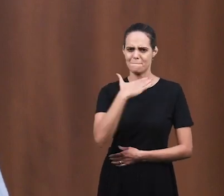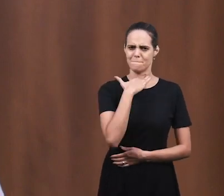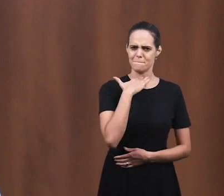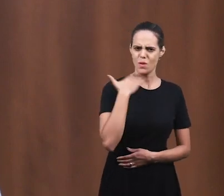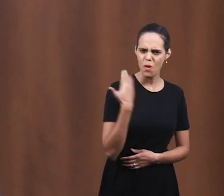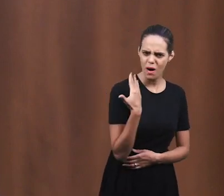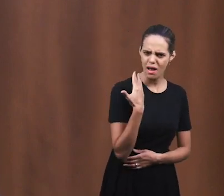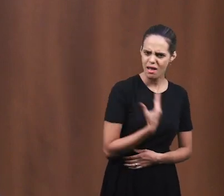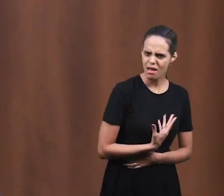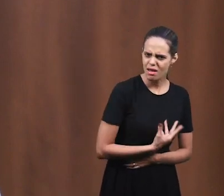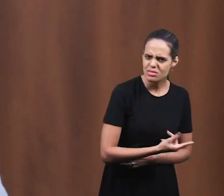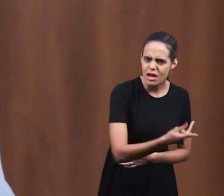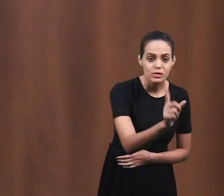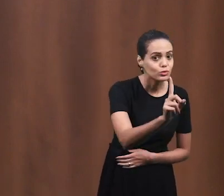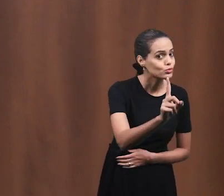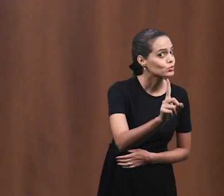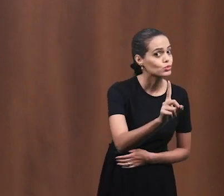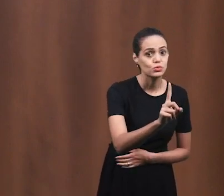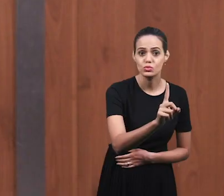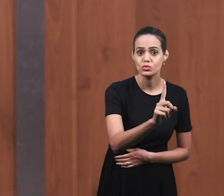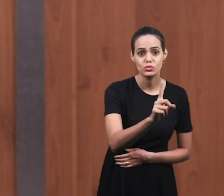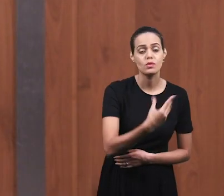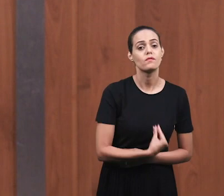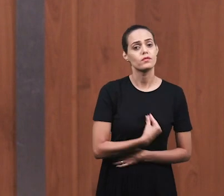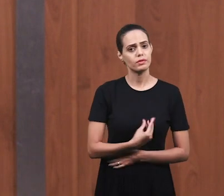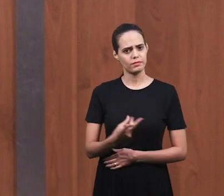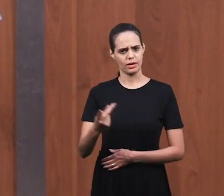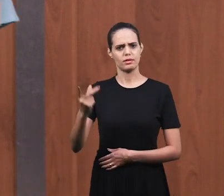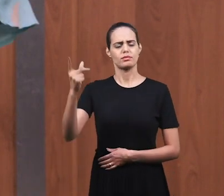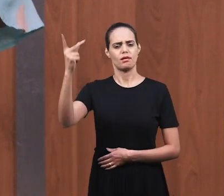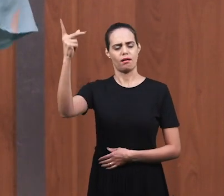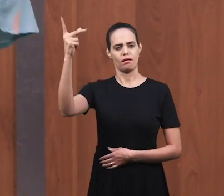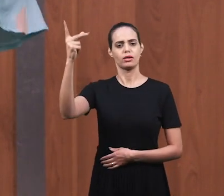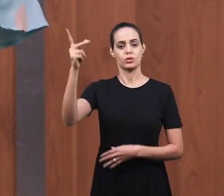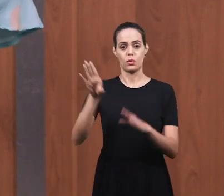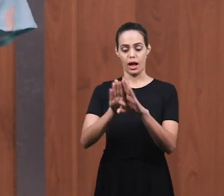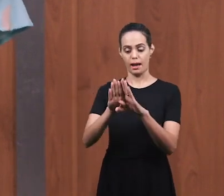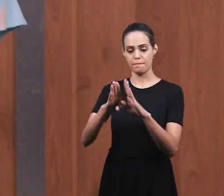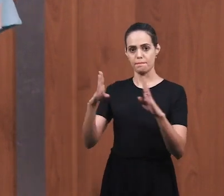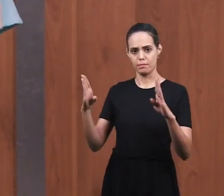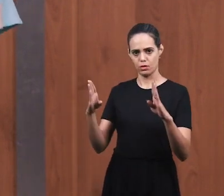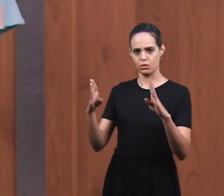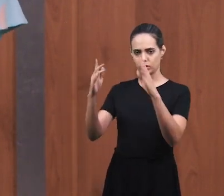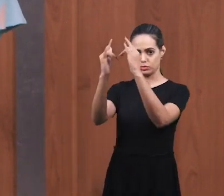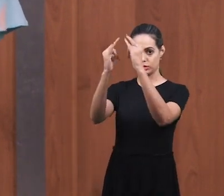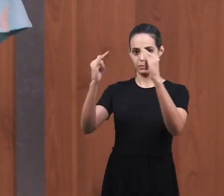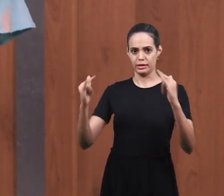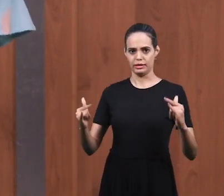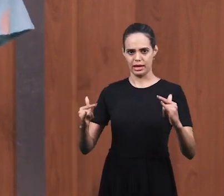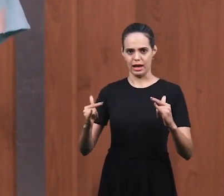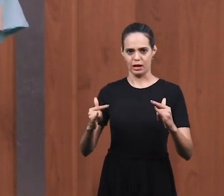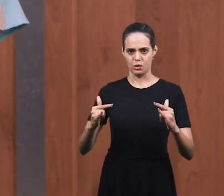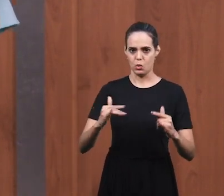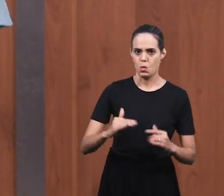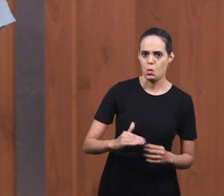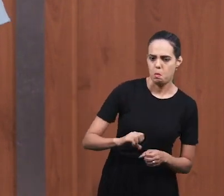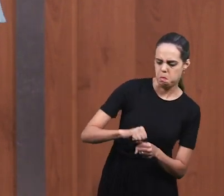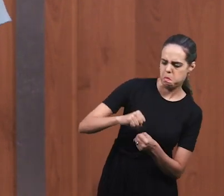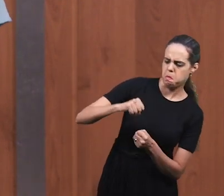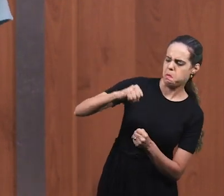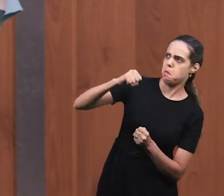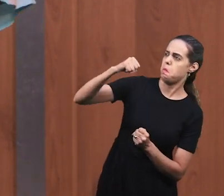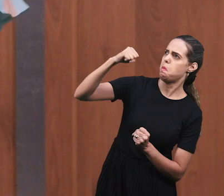périssent point, ne meurent point, mais qu'ils aient la vie éternelle. Et cette porte du tabernacle, elle était très